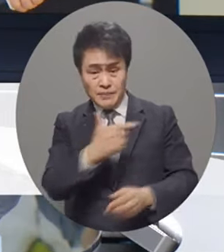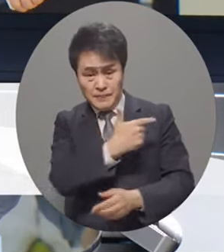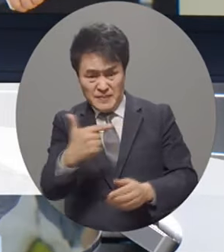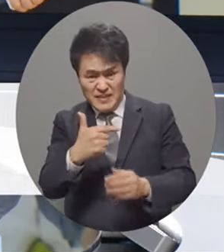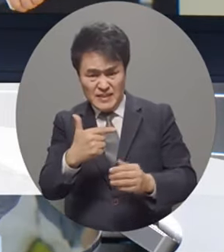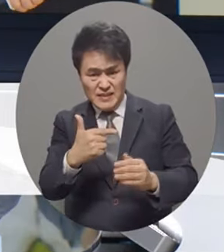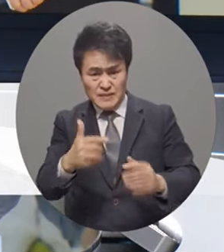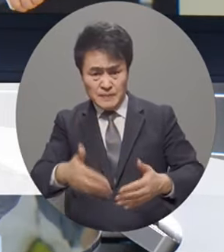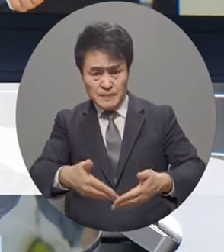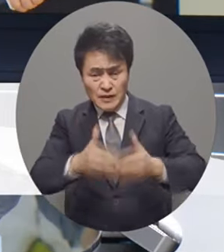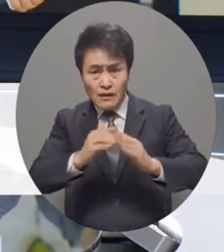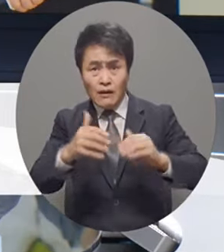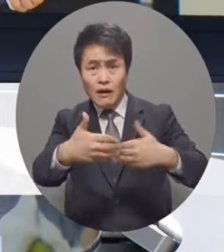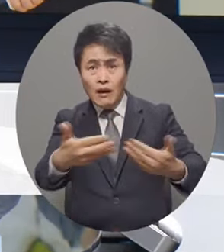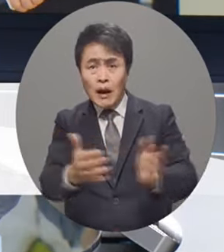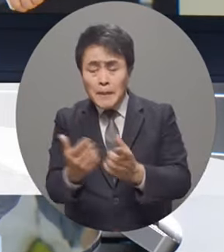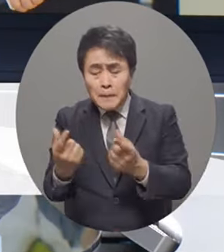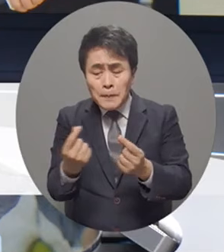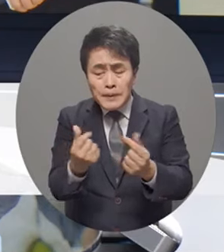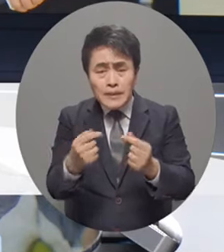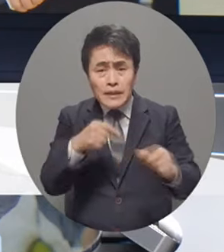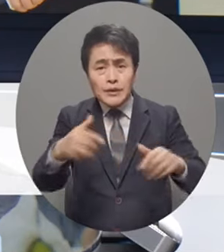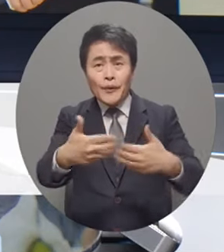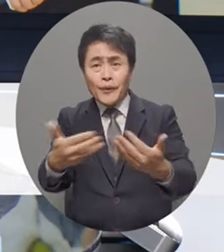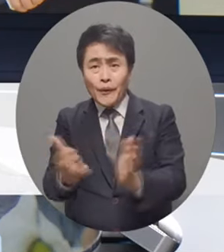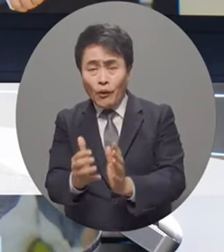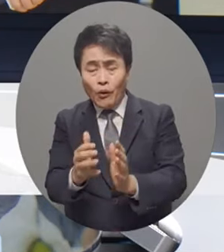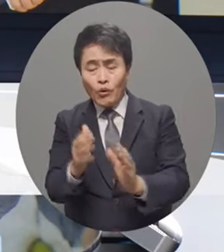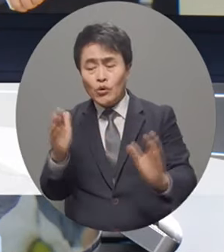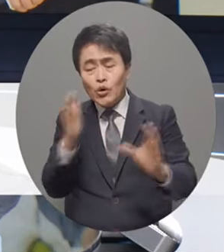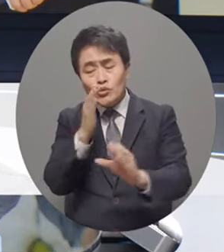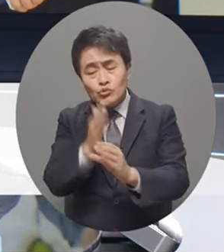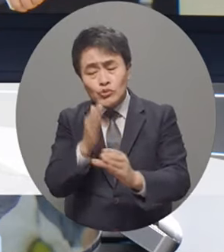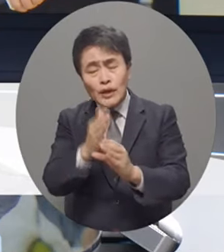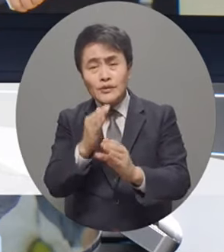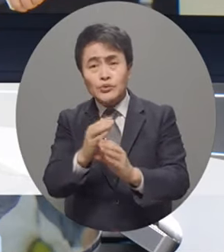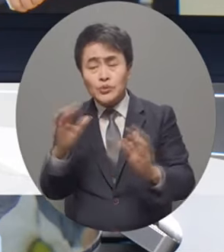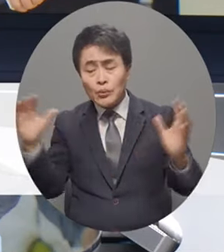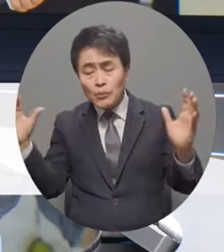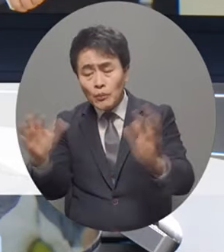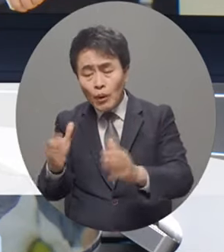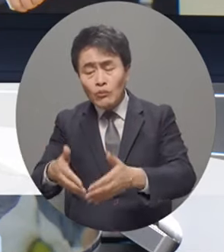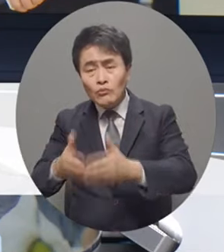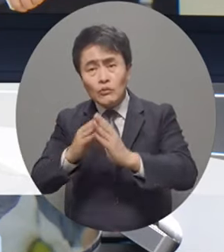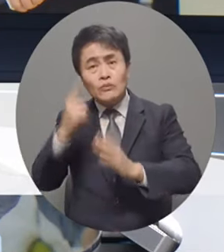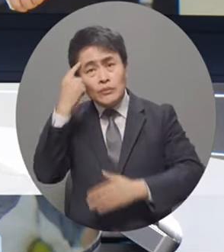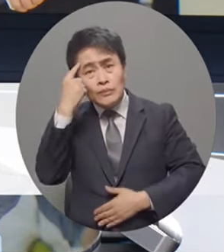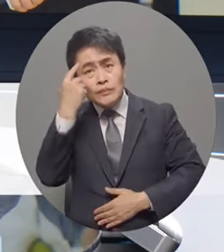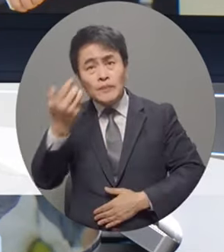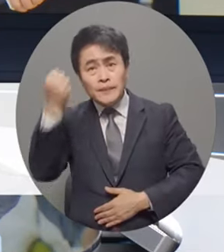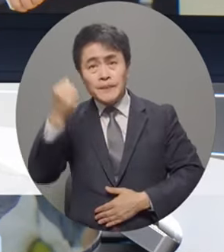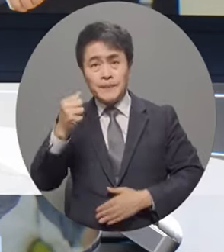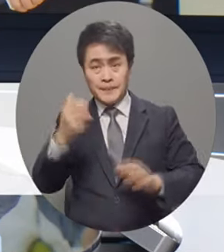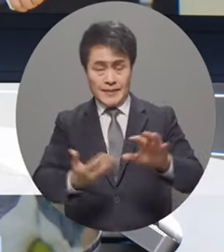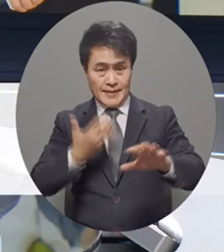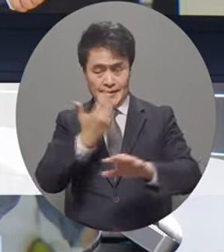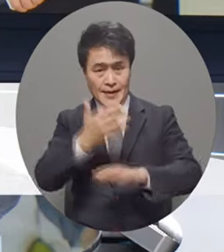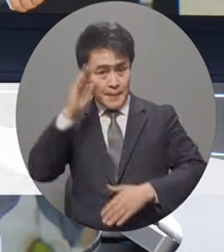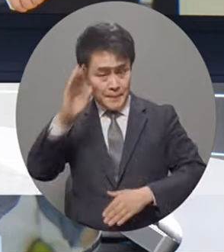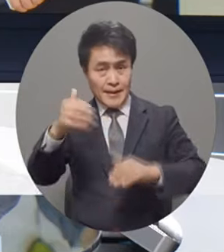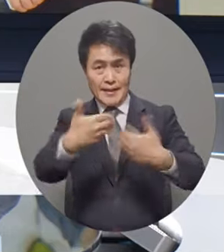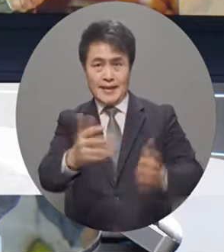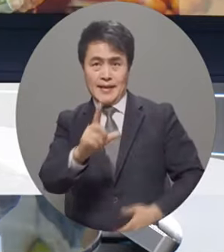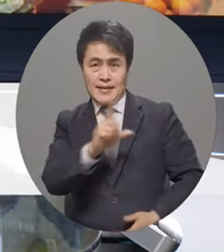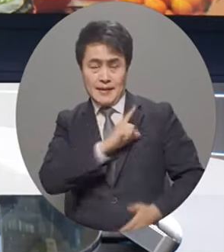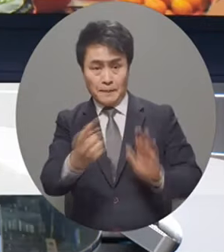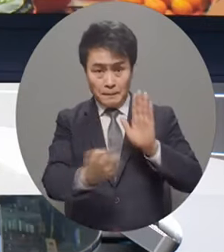앞서 지지 기반이 비슷한 정당들끼리 우선 중텐트를 만들겠다는 구상인데요. 가칭 개혁 미래당이란